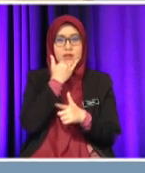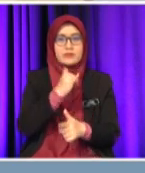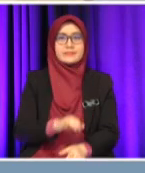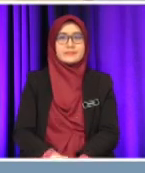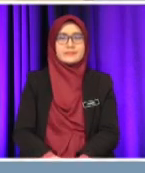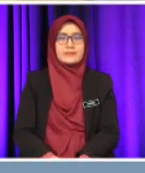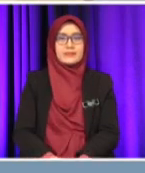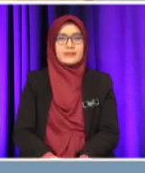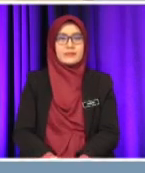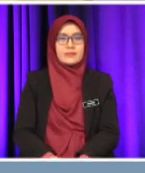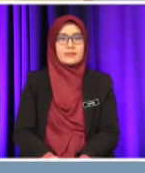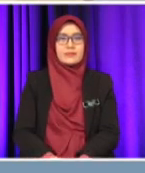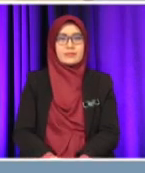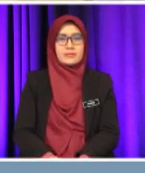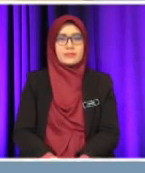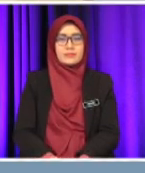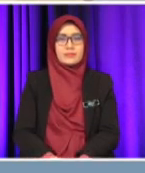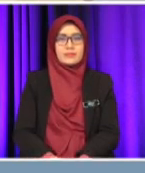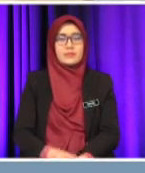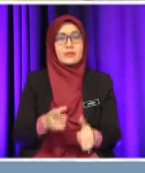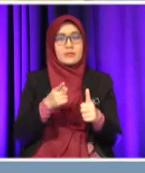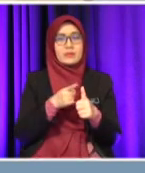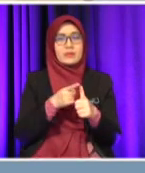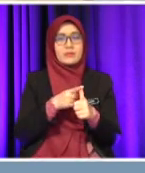hari ini yang pertama